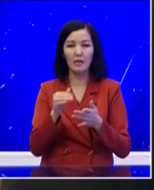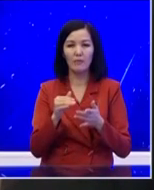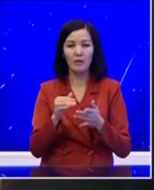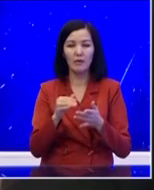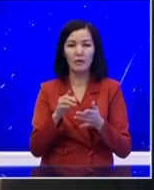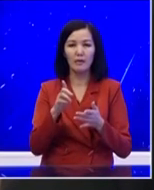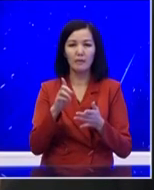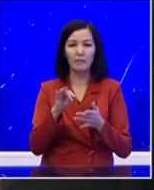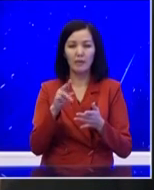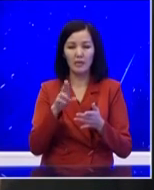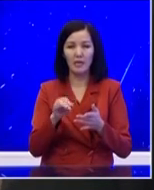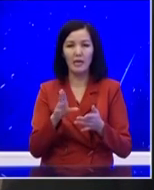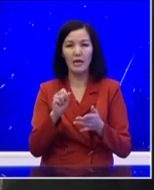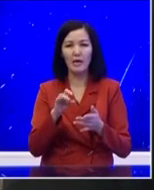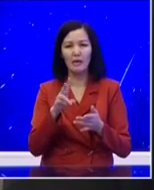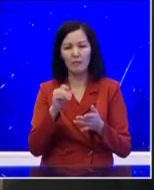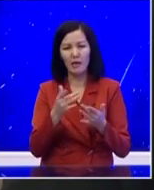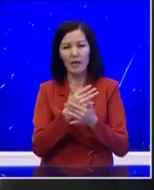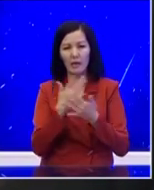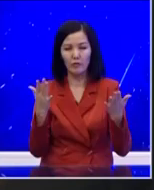арпамыз, 6026 гектар